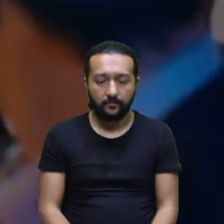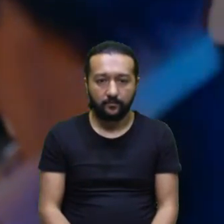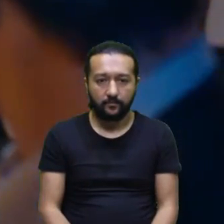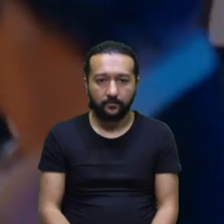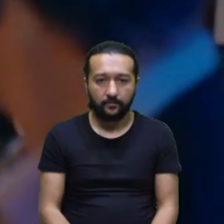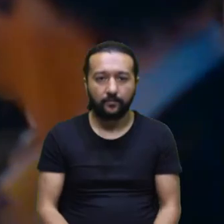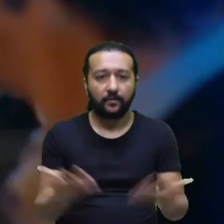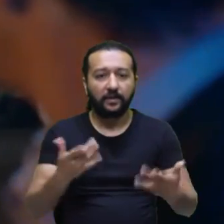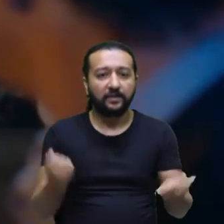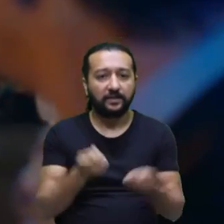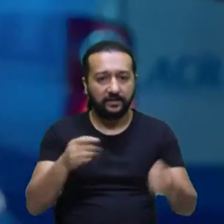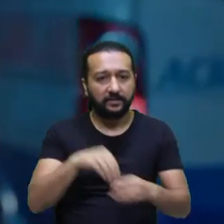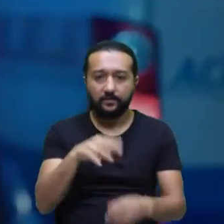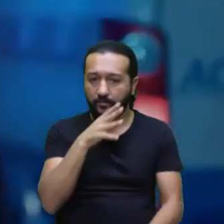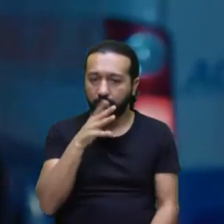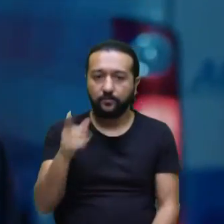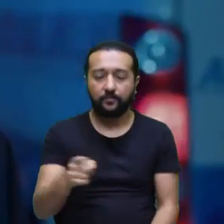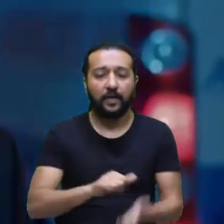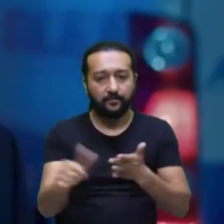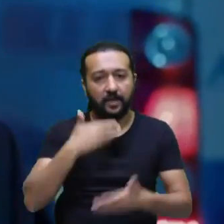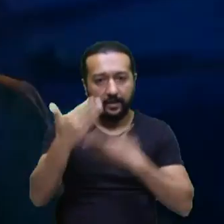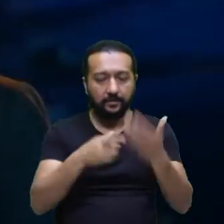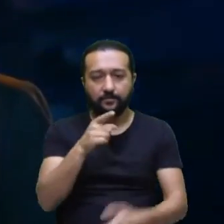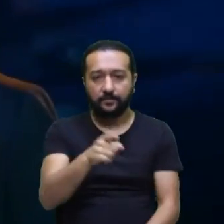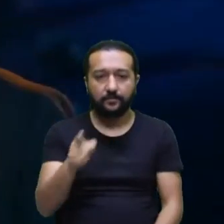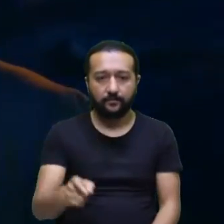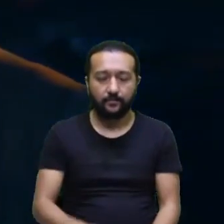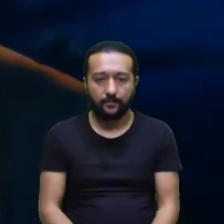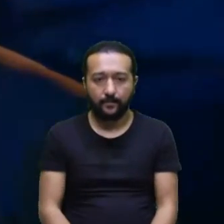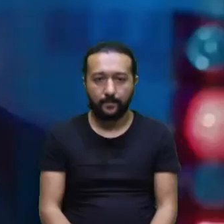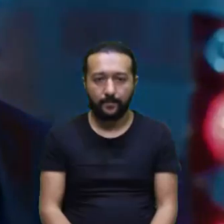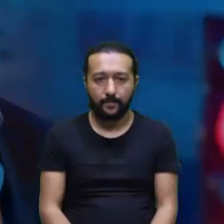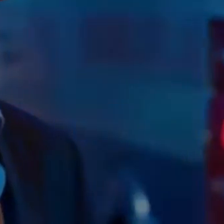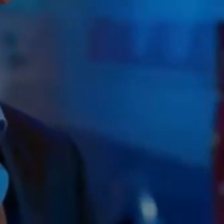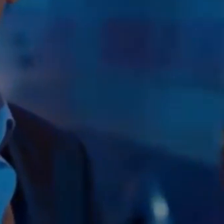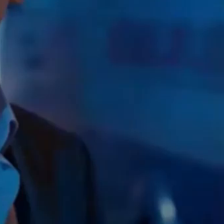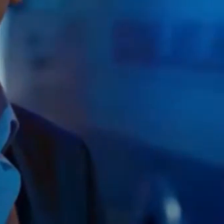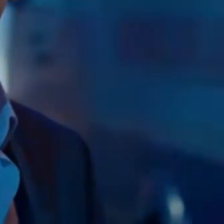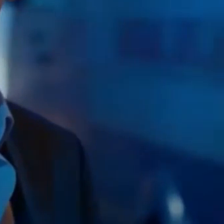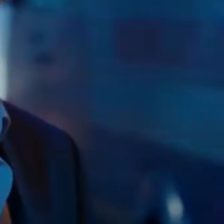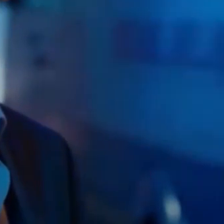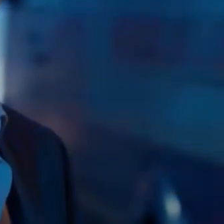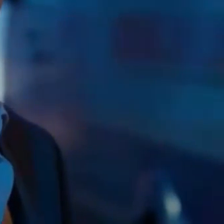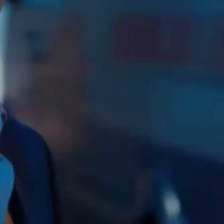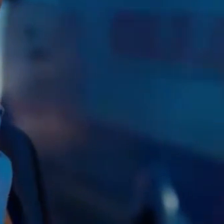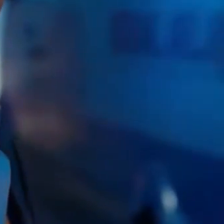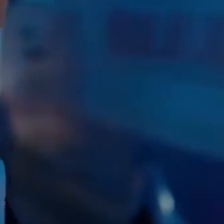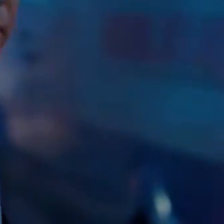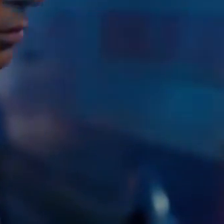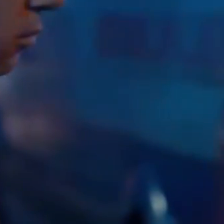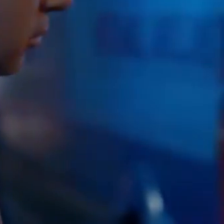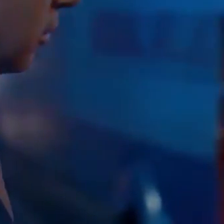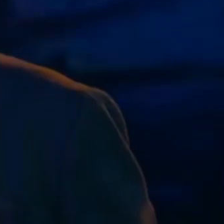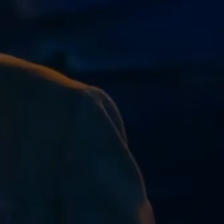döndü. Nasıl çalıştıklarını da biliyorum. Hepsini anlatırım size. Cahit onay beklercesine Polat'a baktı. Polat başıyla